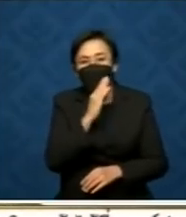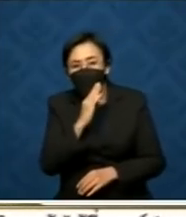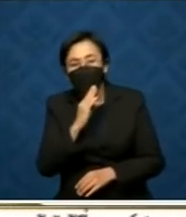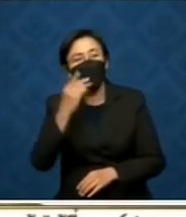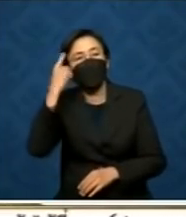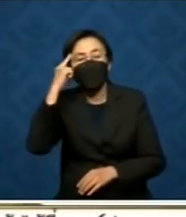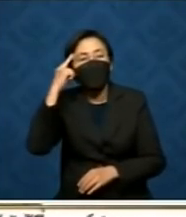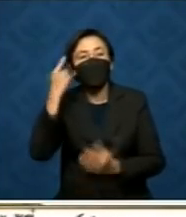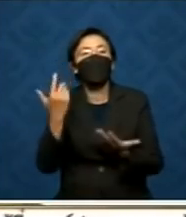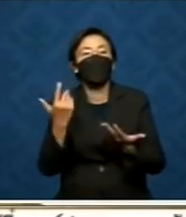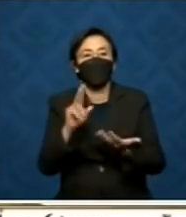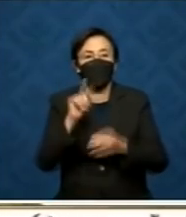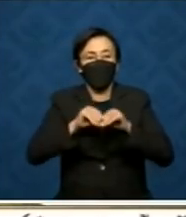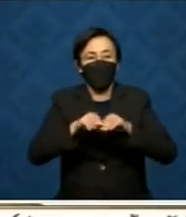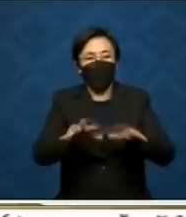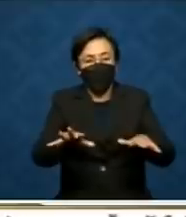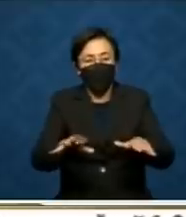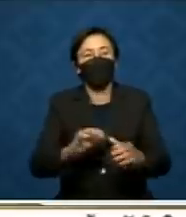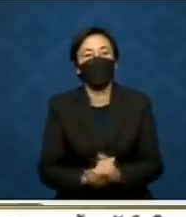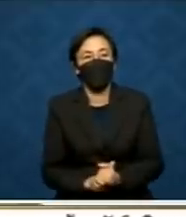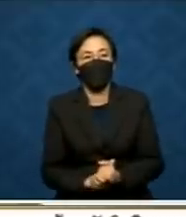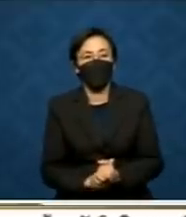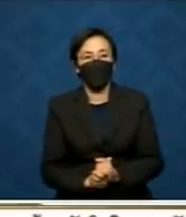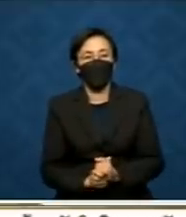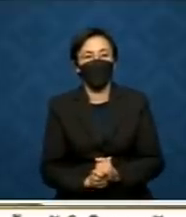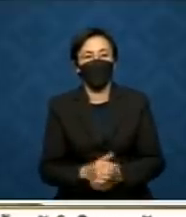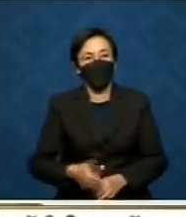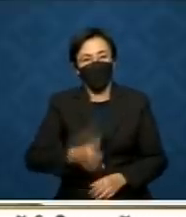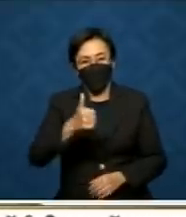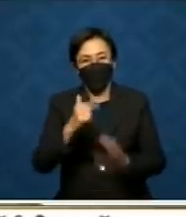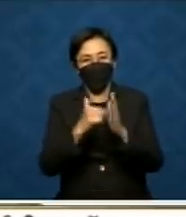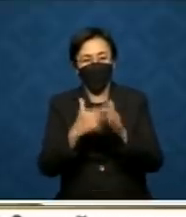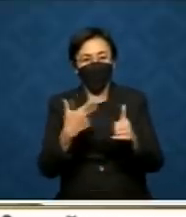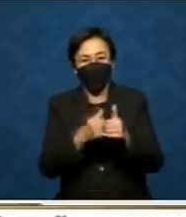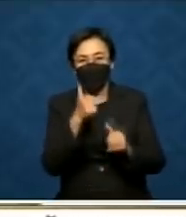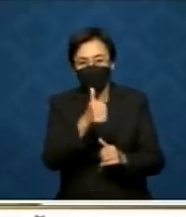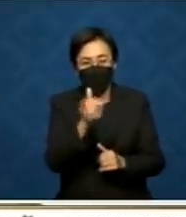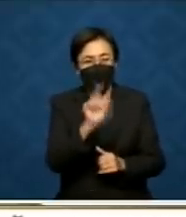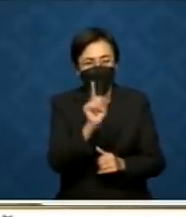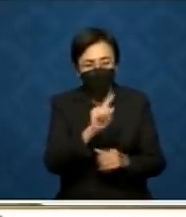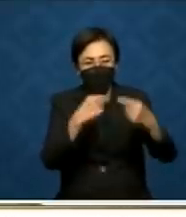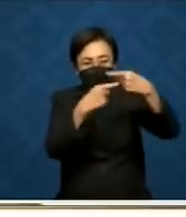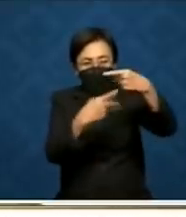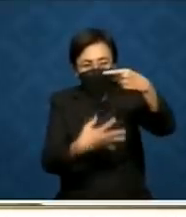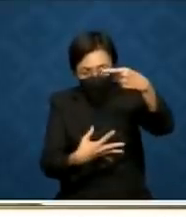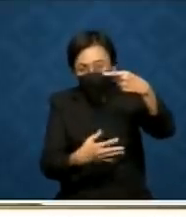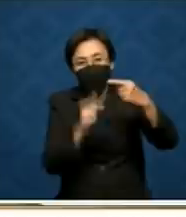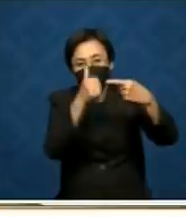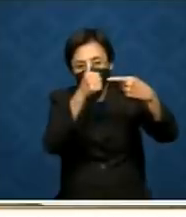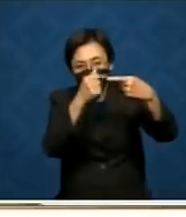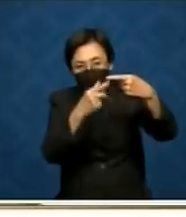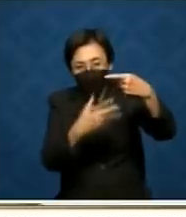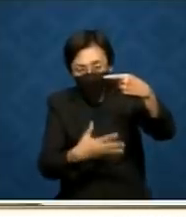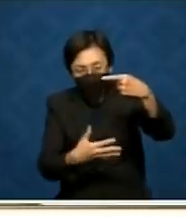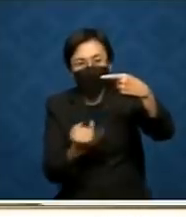เป็นโรคข่าวสารเขาก็จัดอันดับดิที่ดีที่สุดยี่ห้อนั้นยี่ห้อนี้ยี่ห้อนี้อันดับ